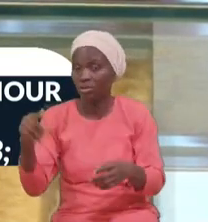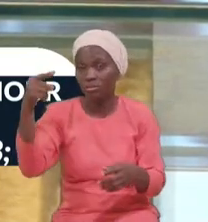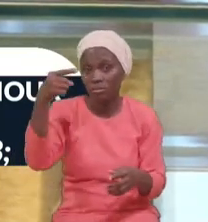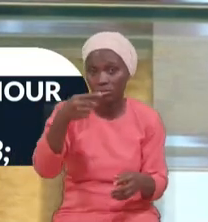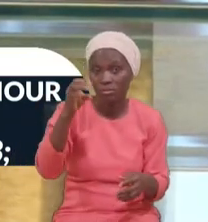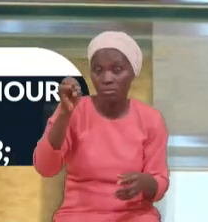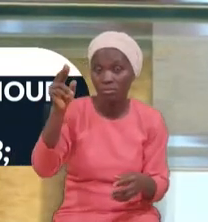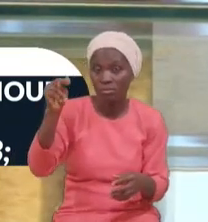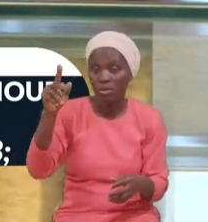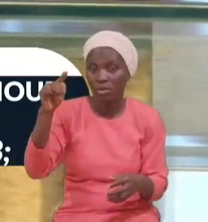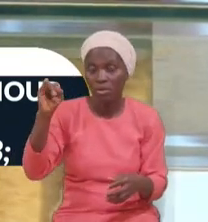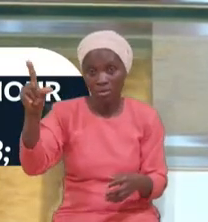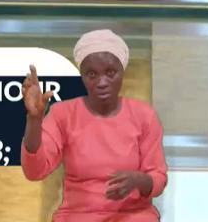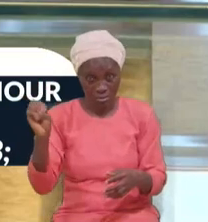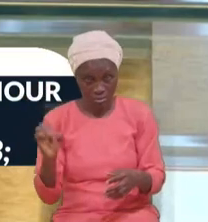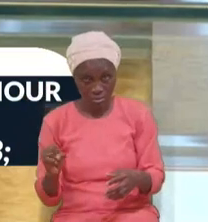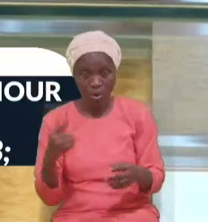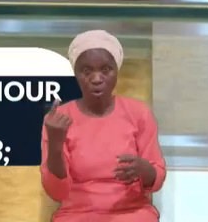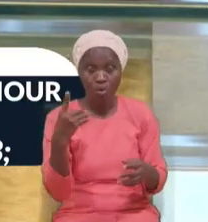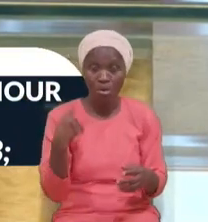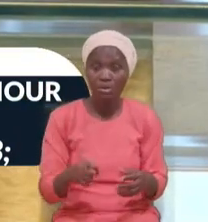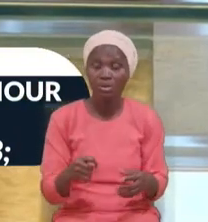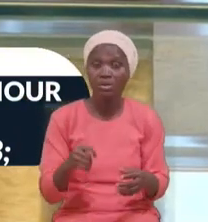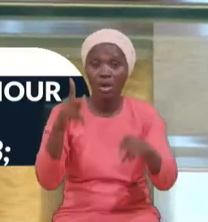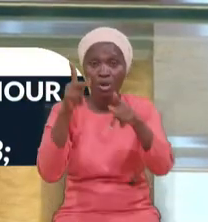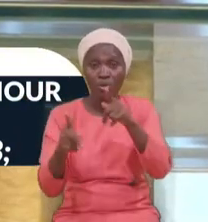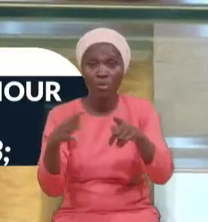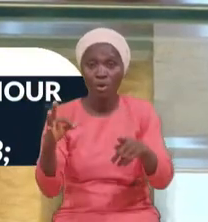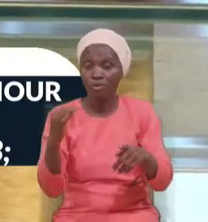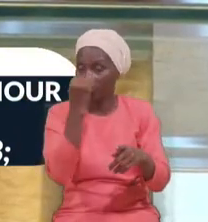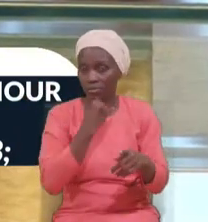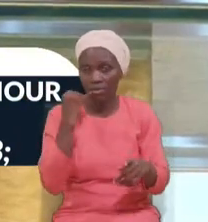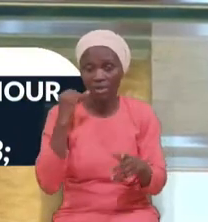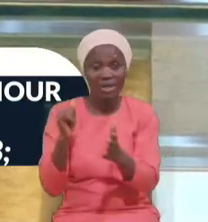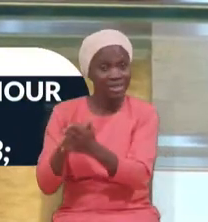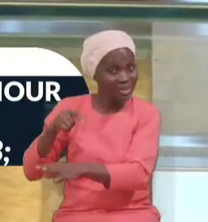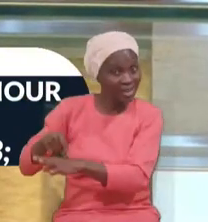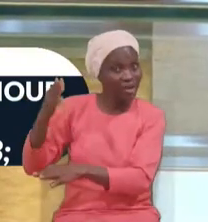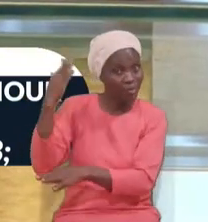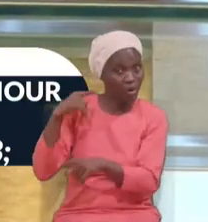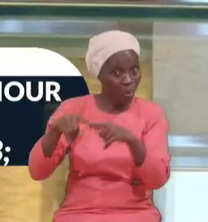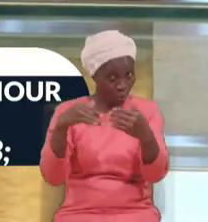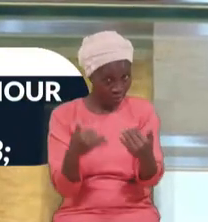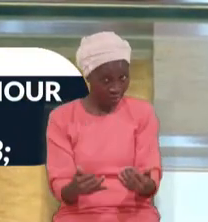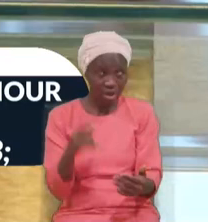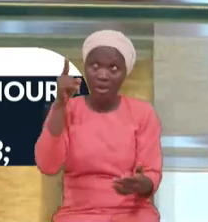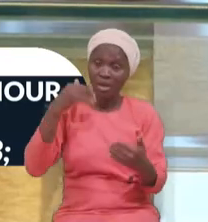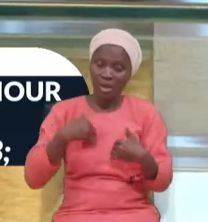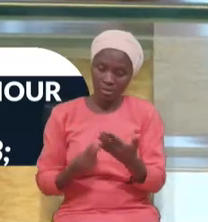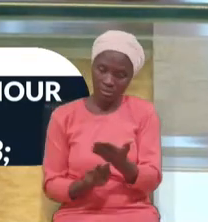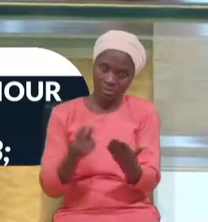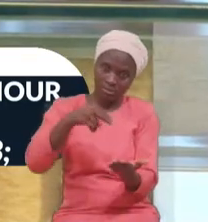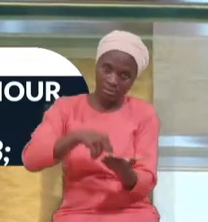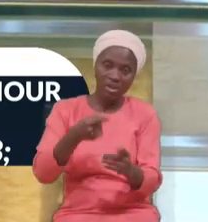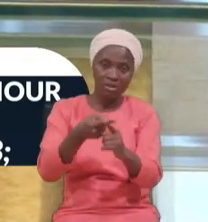païens. Allez vers les brebis perdues d'Israël. C'est ce qu'il avait fait à l'époque là. Mais maintenant, il est ressuscité